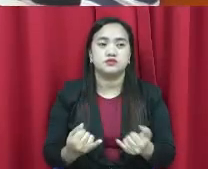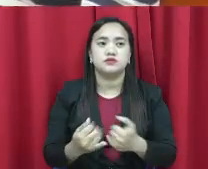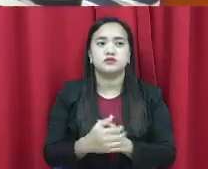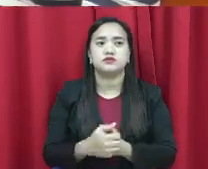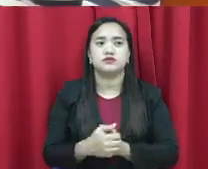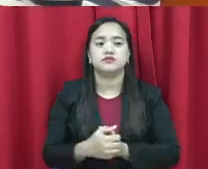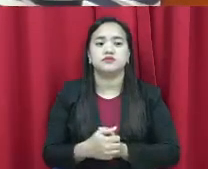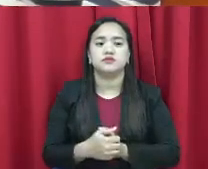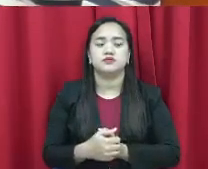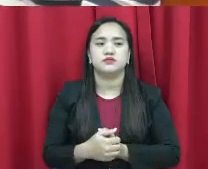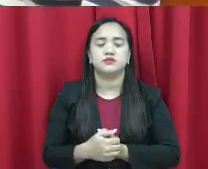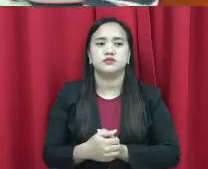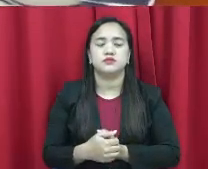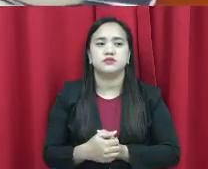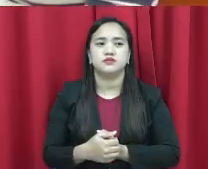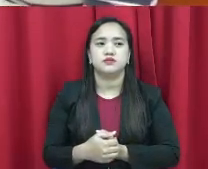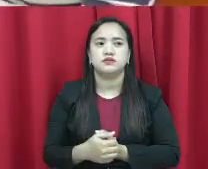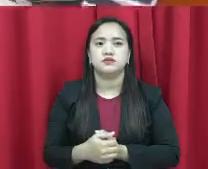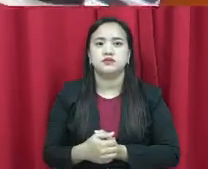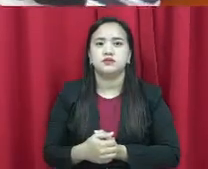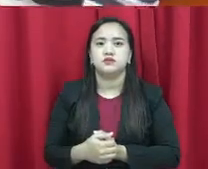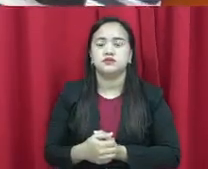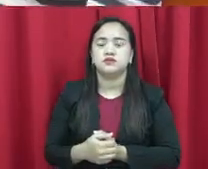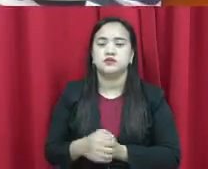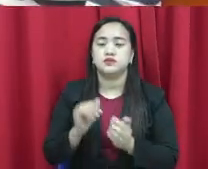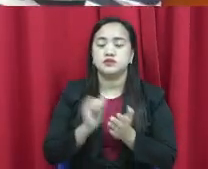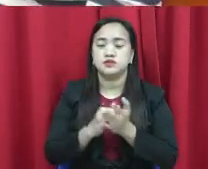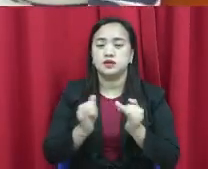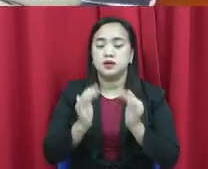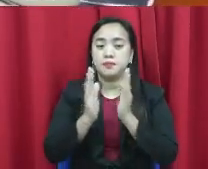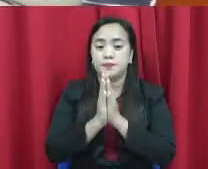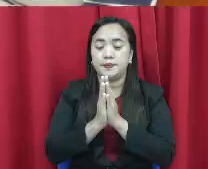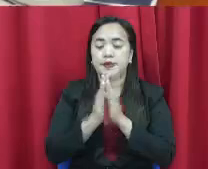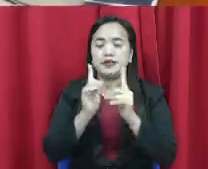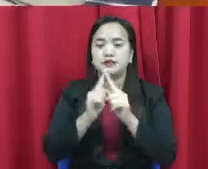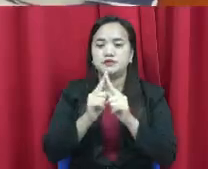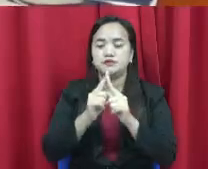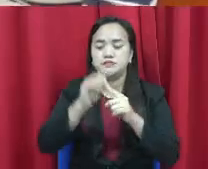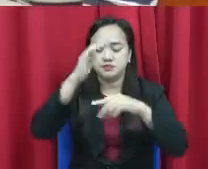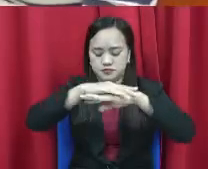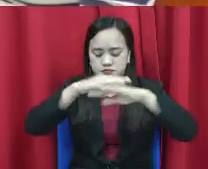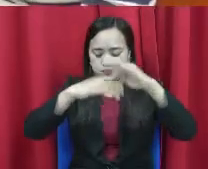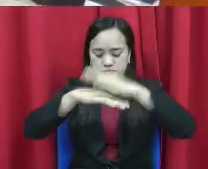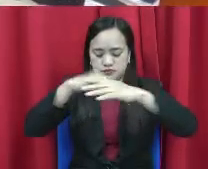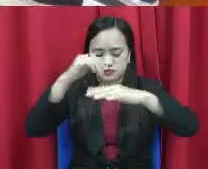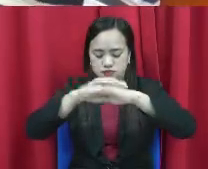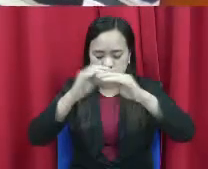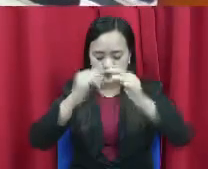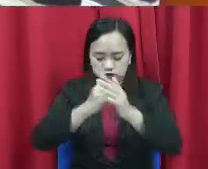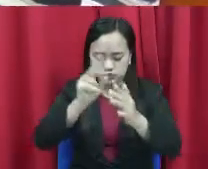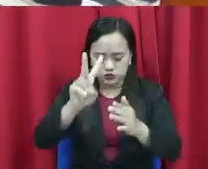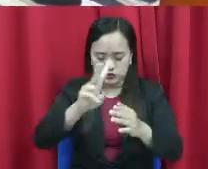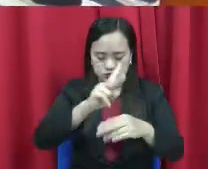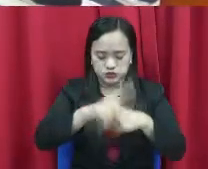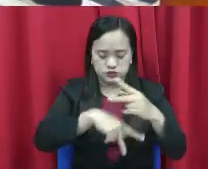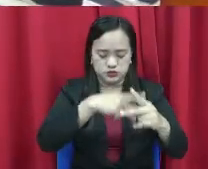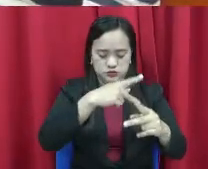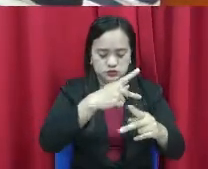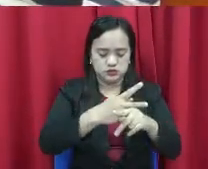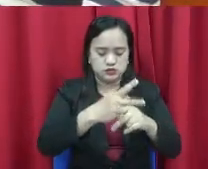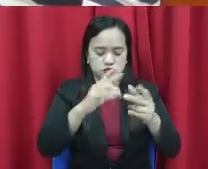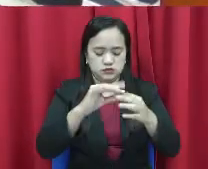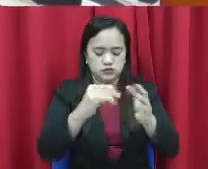ganon ang gagawin po natin is mananalangin tayo na mabu sa kanila ito dalawang bagay po na ito ' po ba kaya ang galing po ng